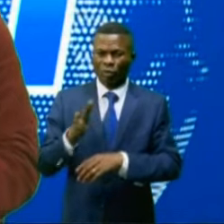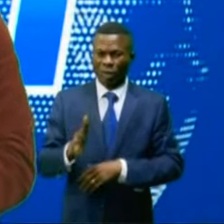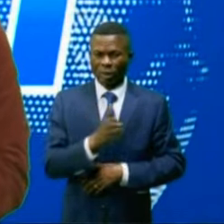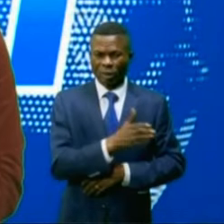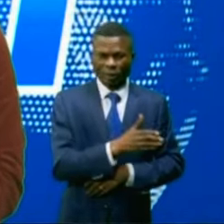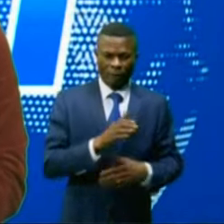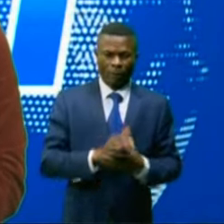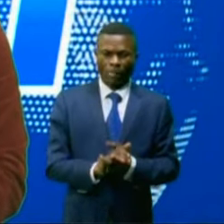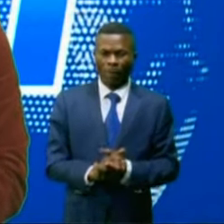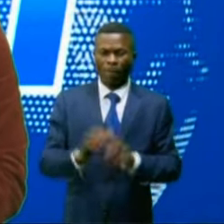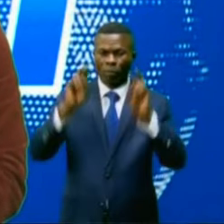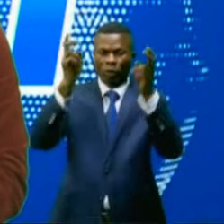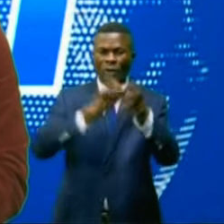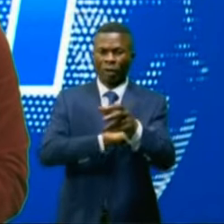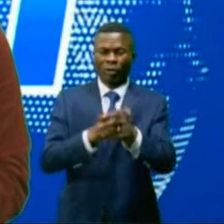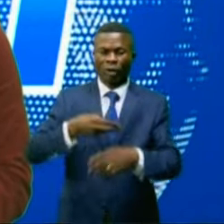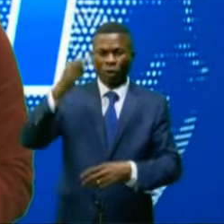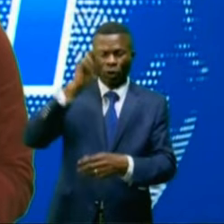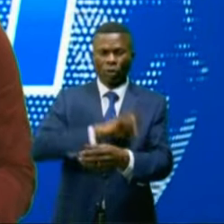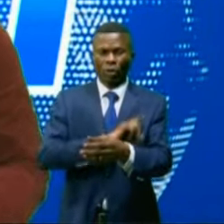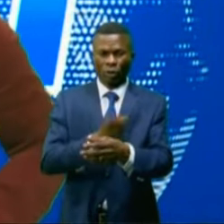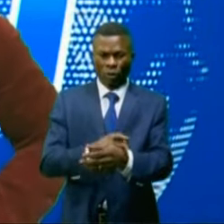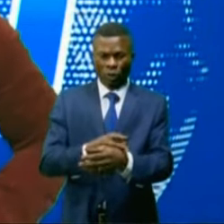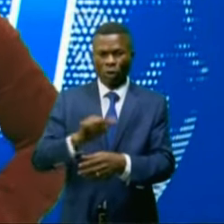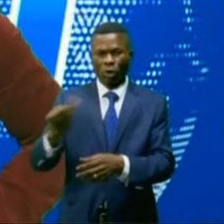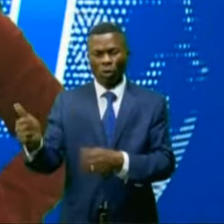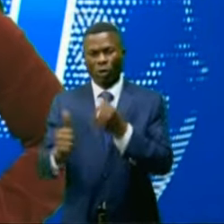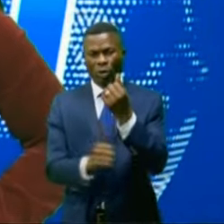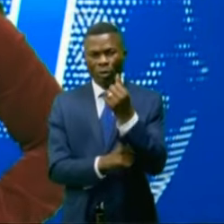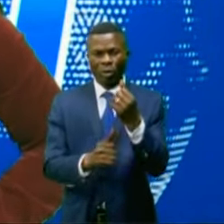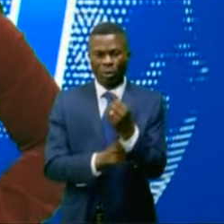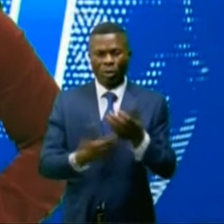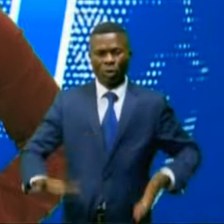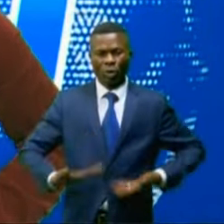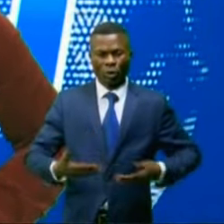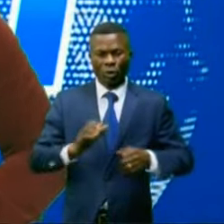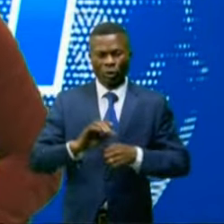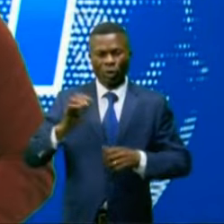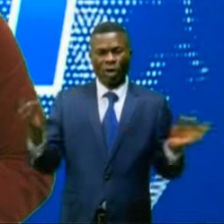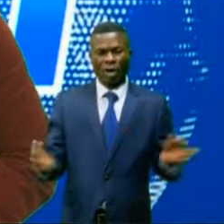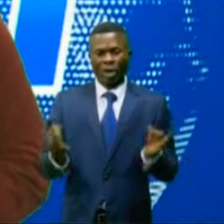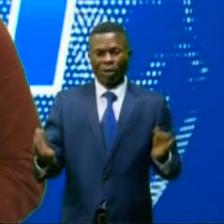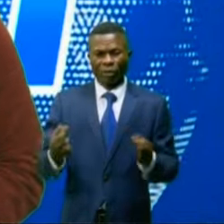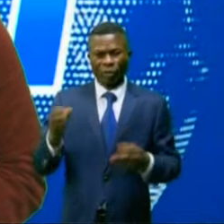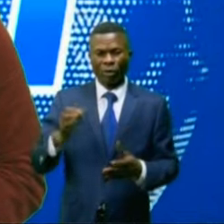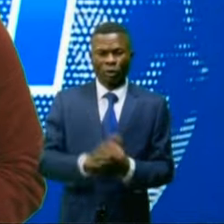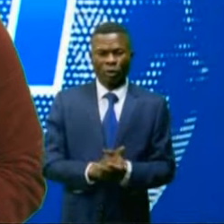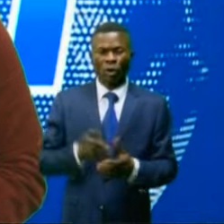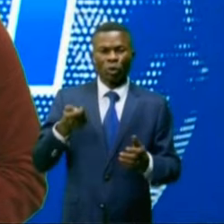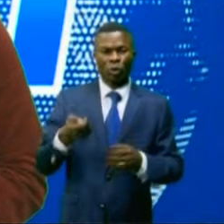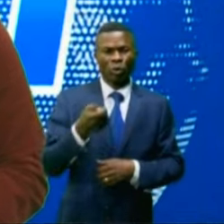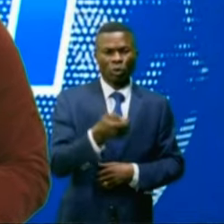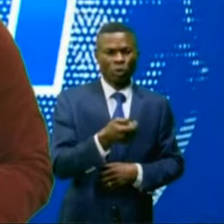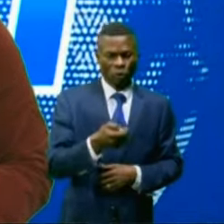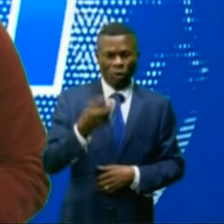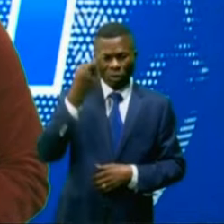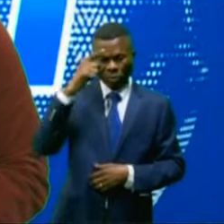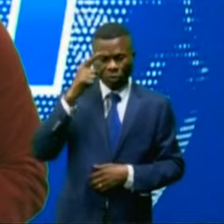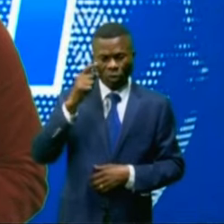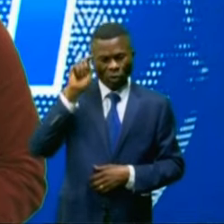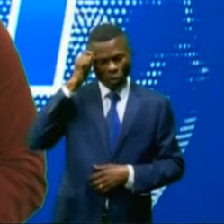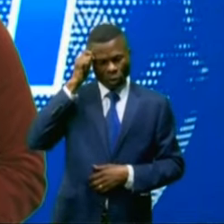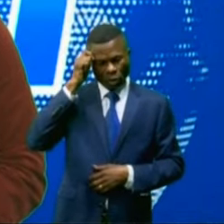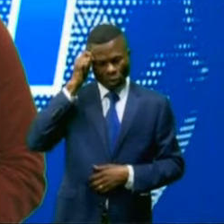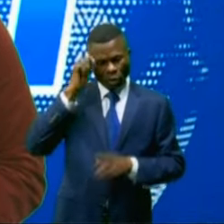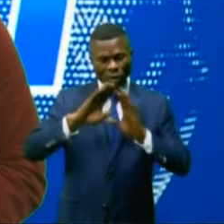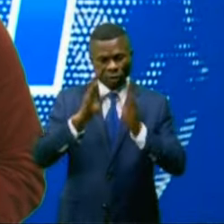Et à Goma, dans le Nord Kivu, certaines personnes ont salué la commémoration du génocide pour perpétuer la